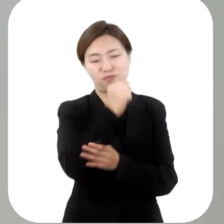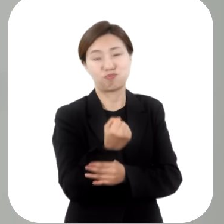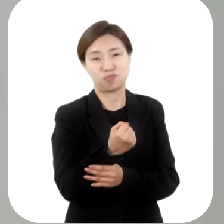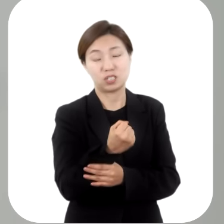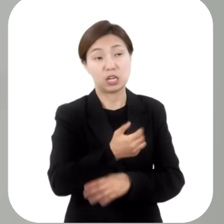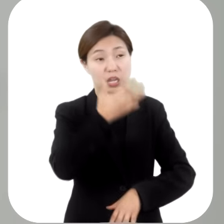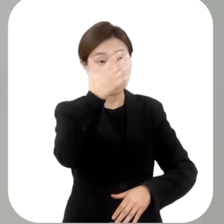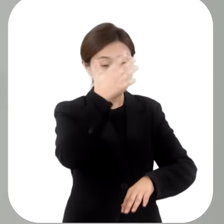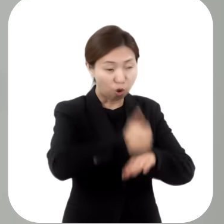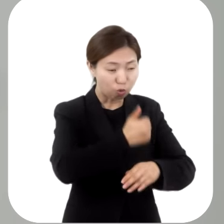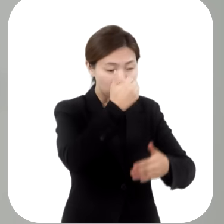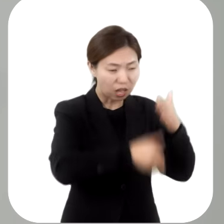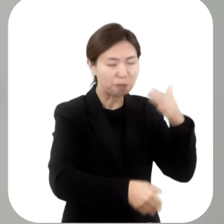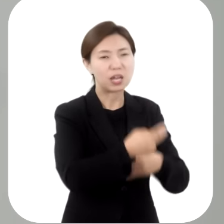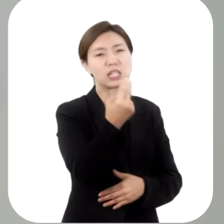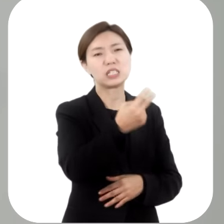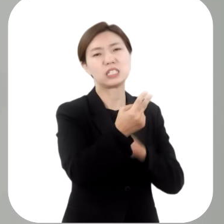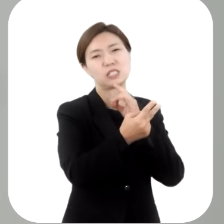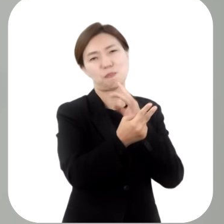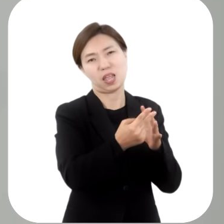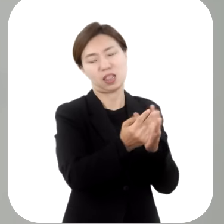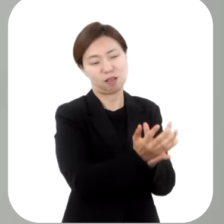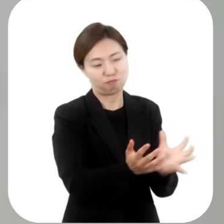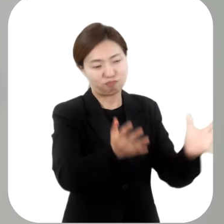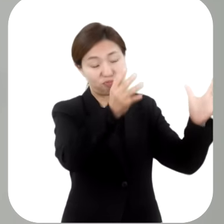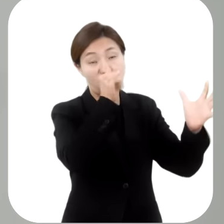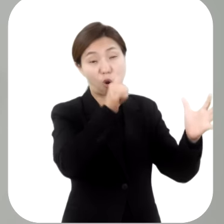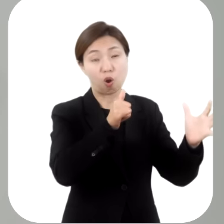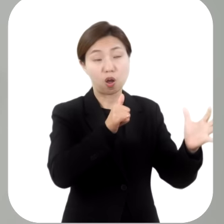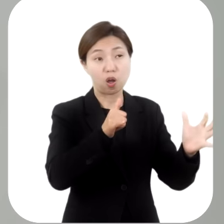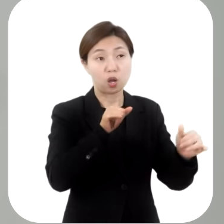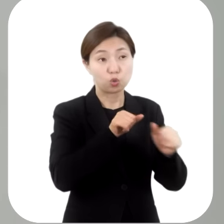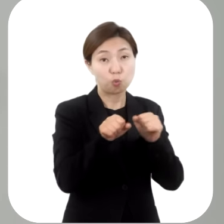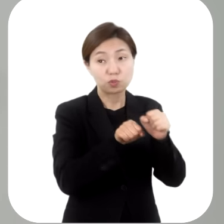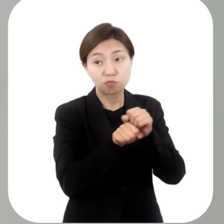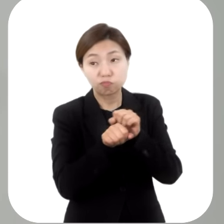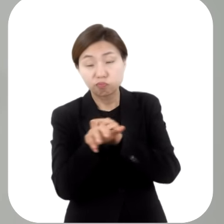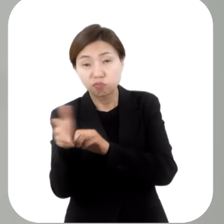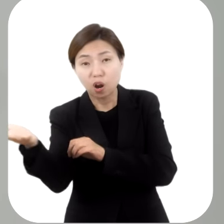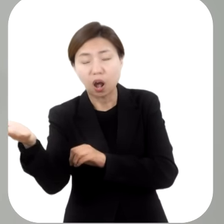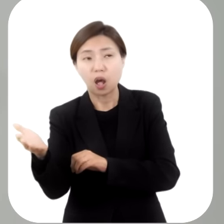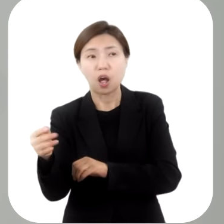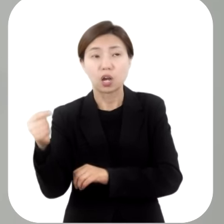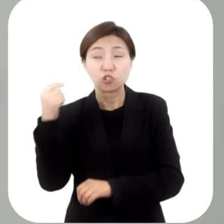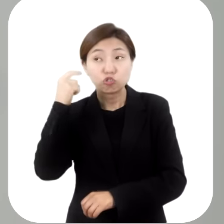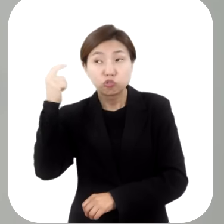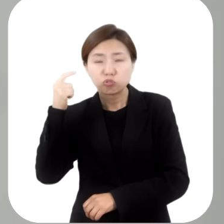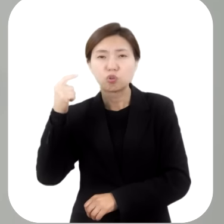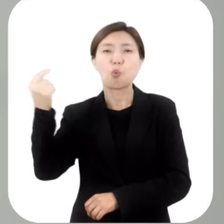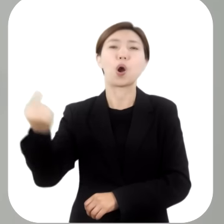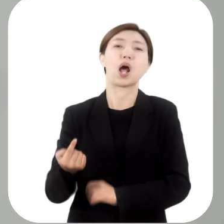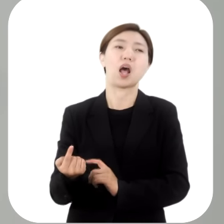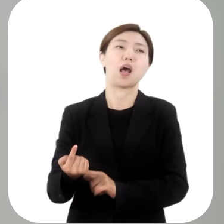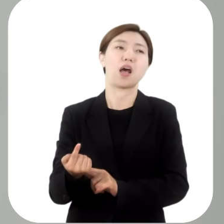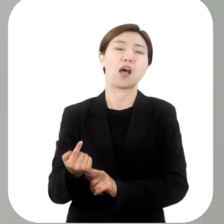뽑아버리고 2,000포기밖에 못 키웠다 이렇게 얘기를 했더니 누가 듣고